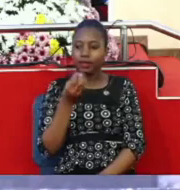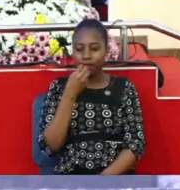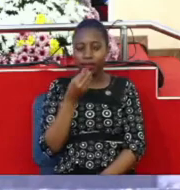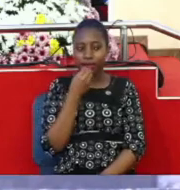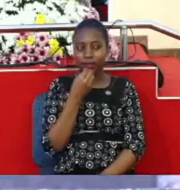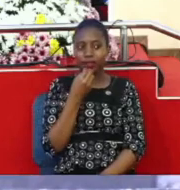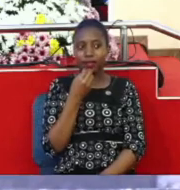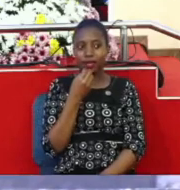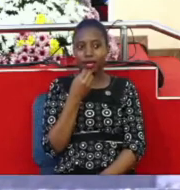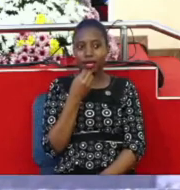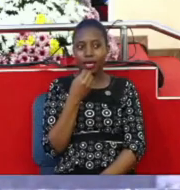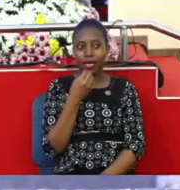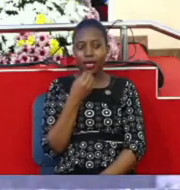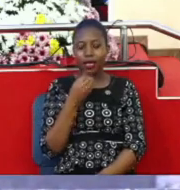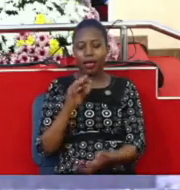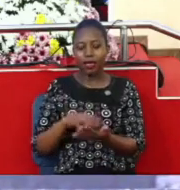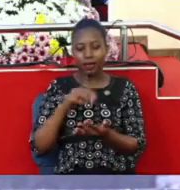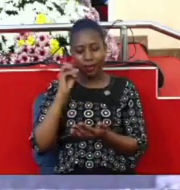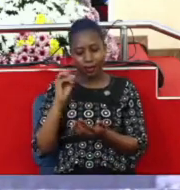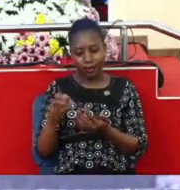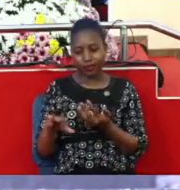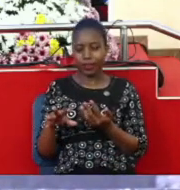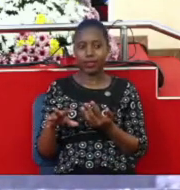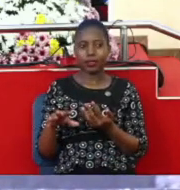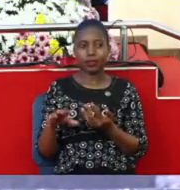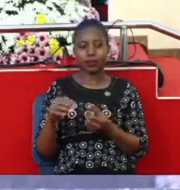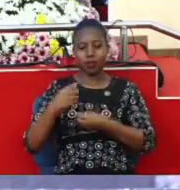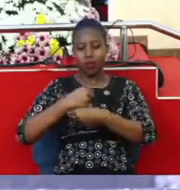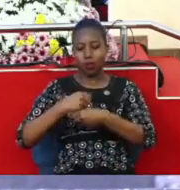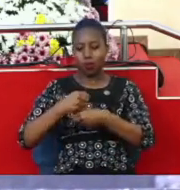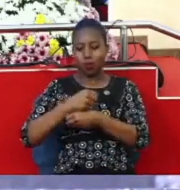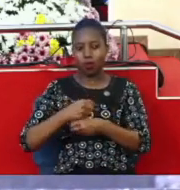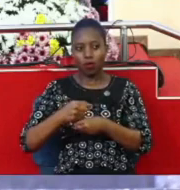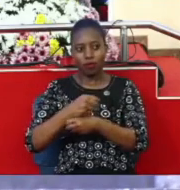Lakini ukiingia Java ukae chini kahawa 240.